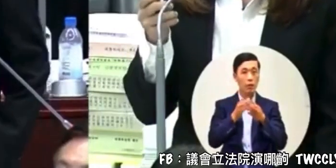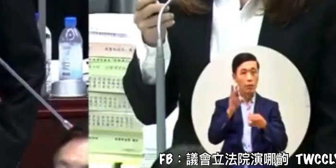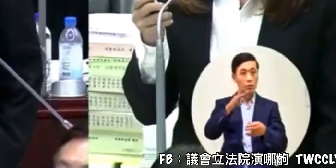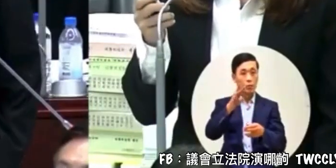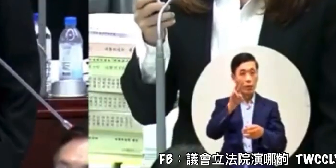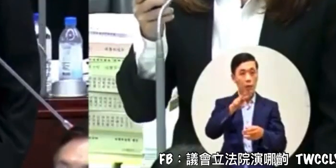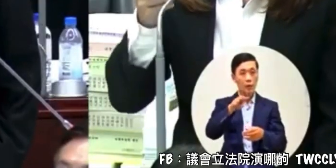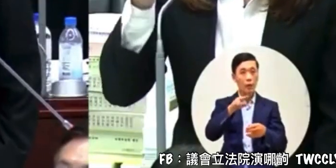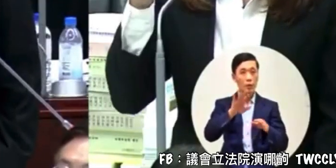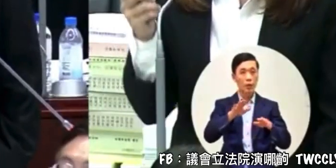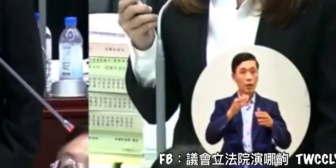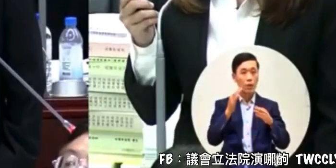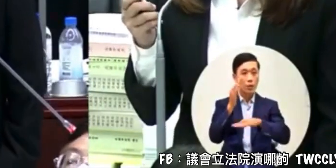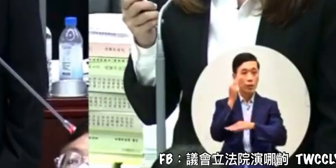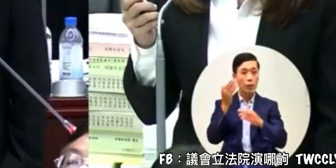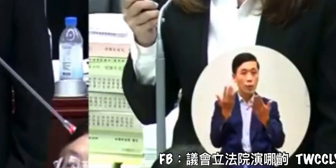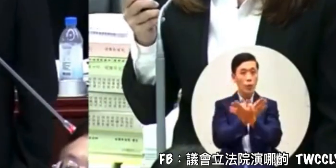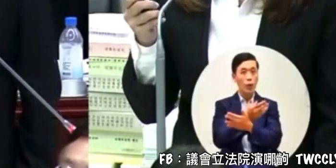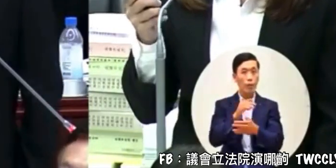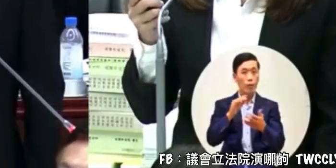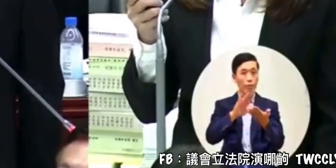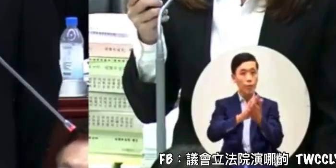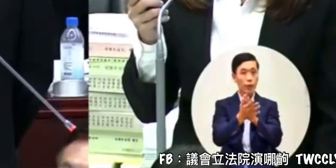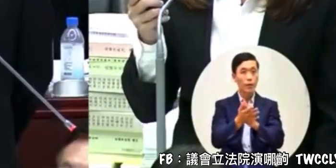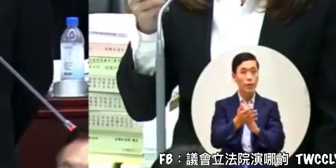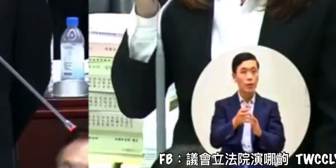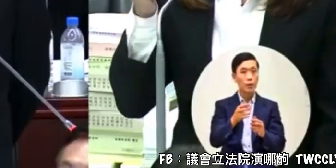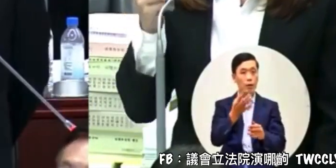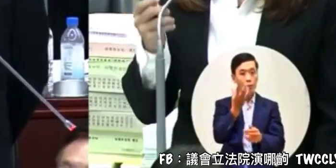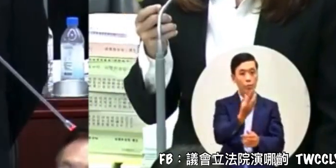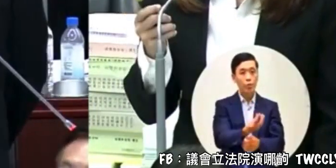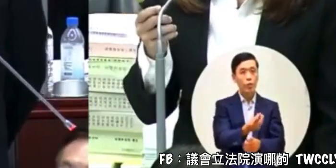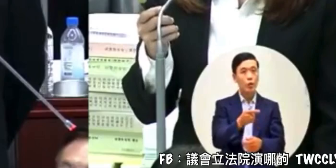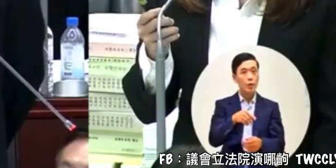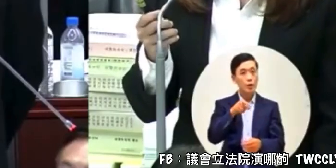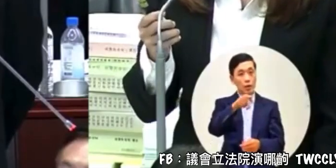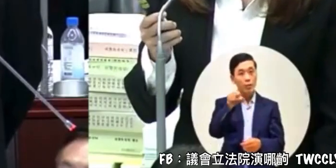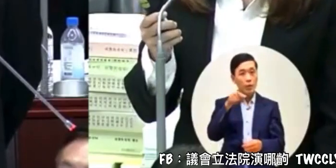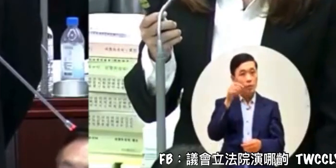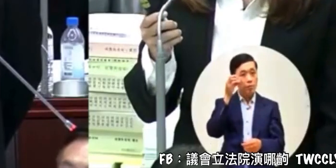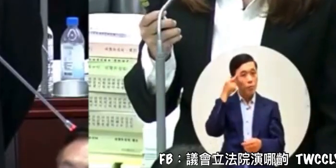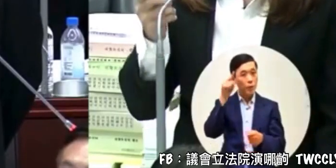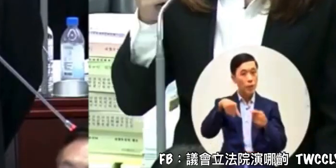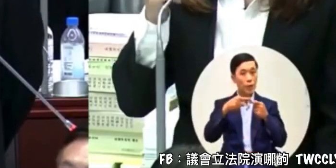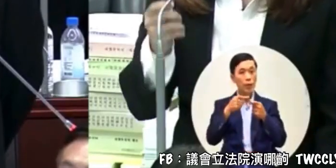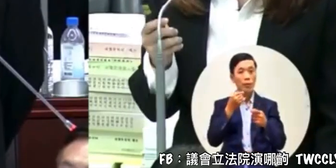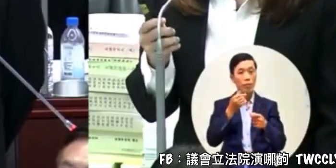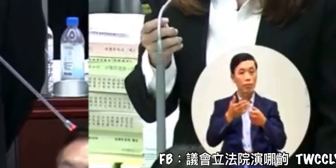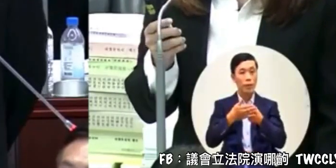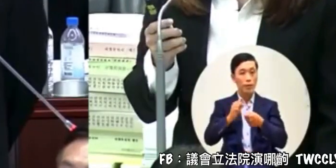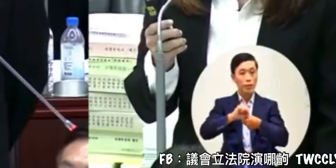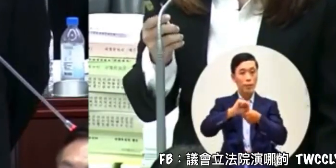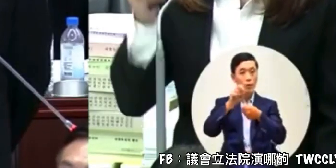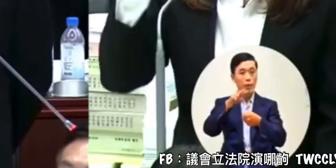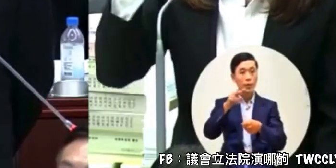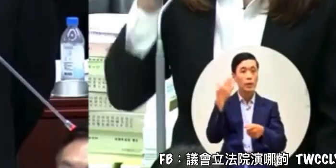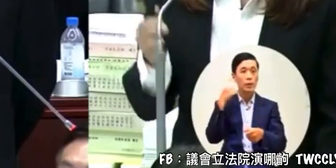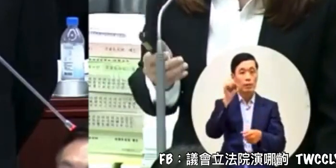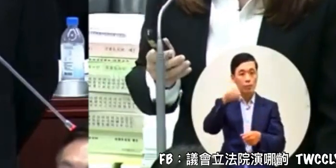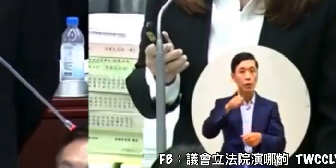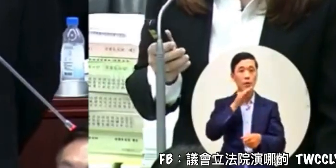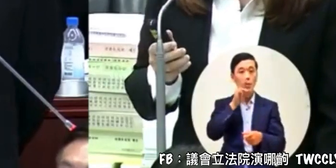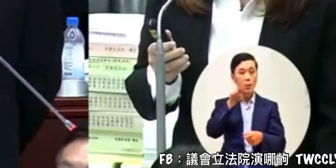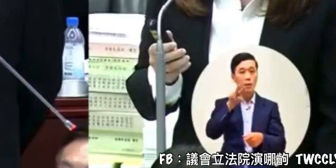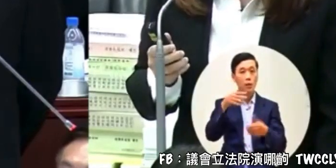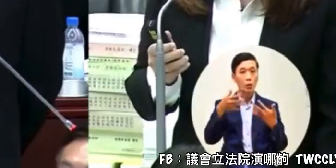变400几个啦，恁家己去想啦，好不好？看你们明年度能不能达到2000多个啦。当初答应是2000多个啦，